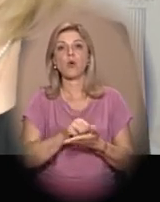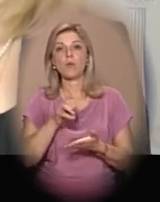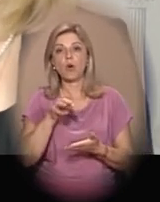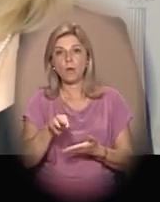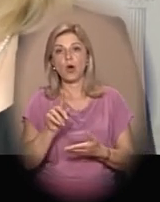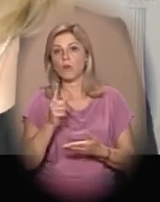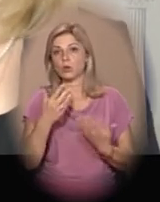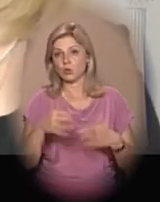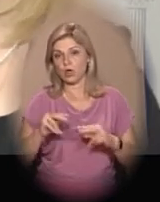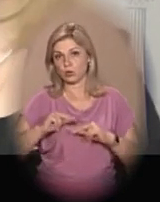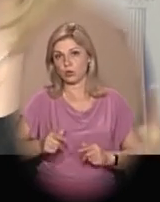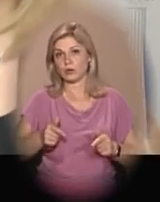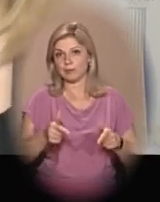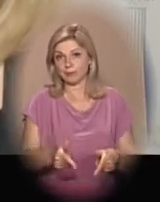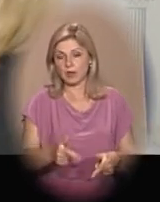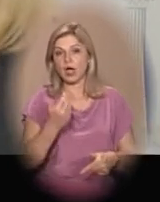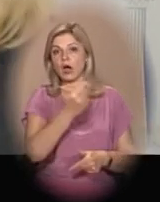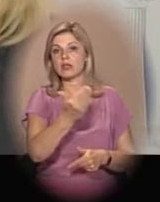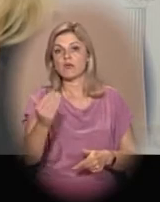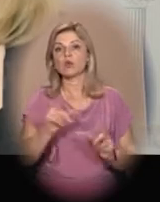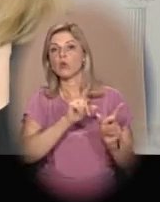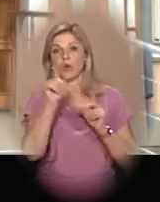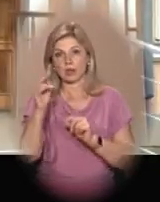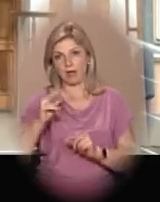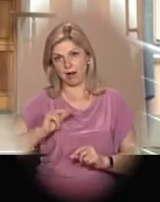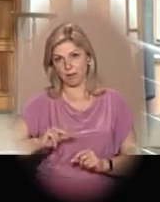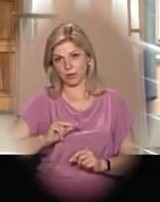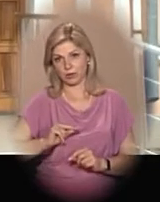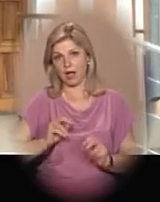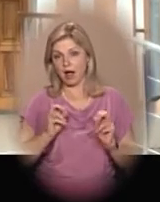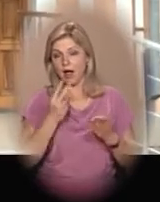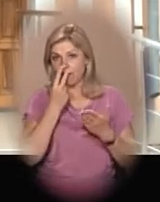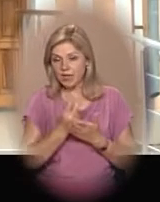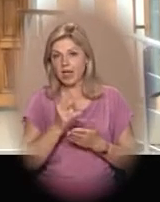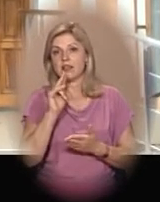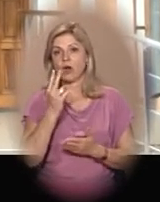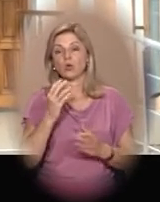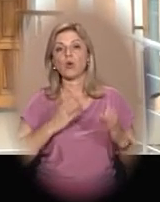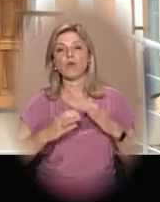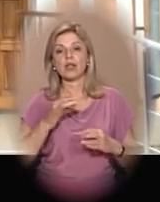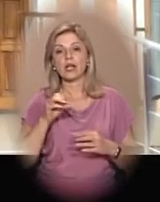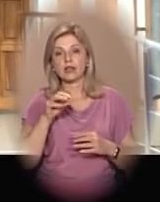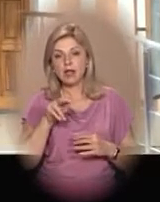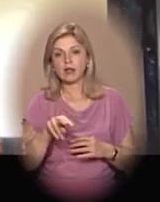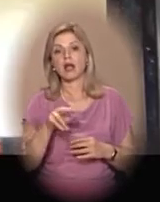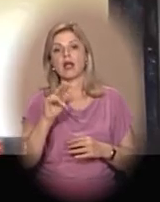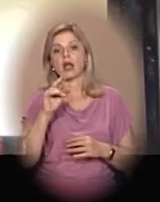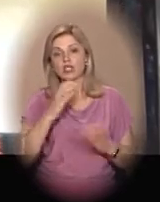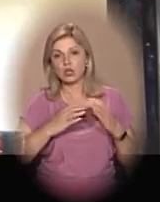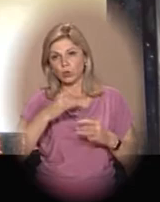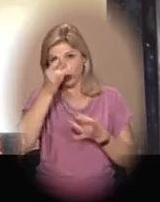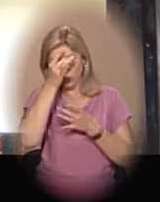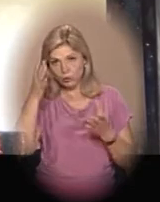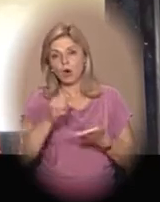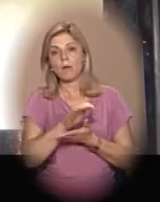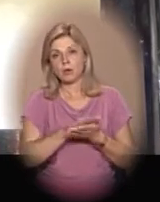вже працевлаштовані, вони поїхали на роботу. Як бачимо, Миколаївська філія університету культури та мистецтв продовжує